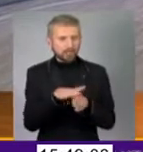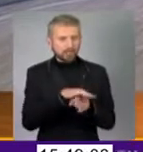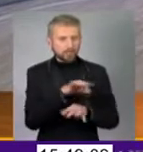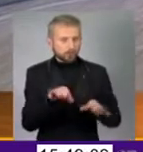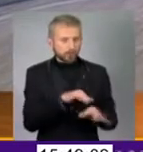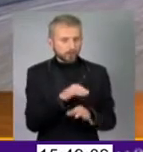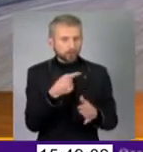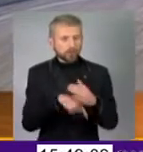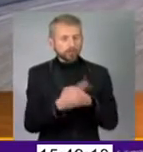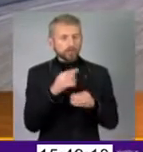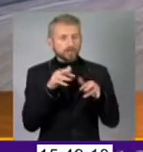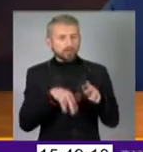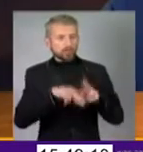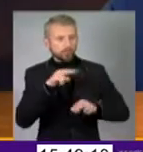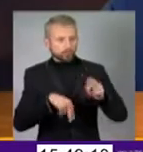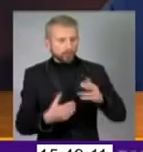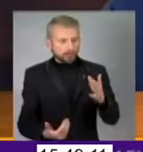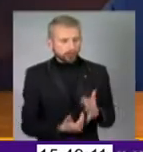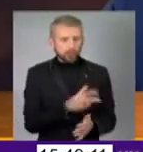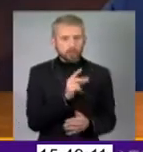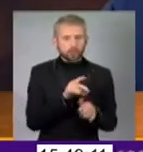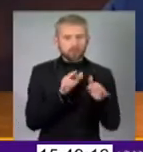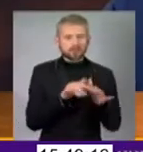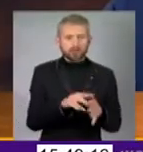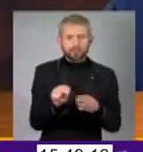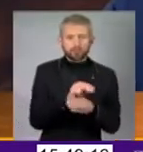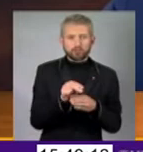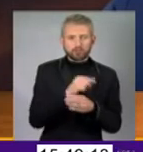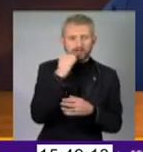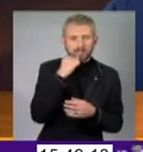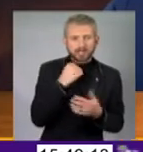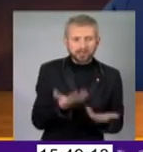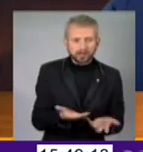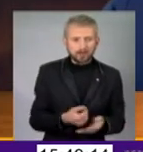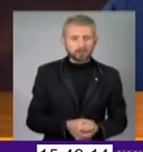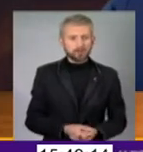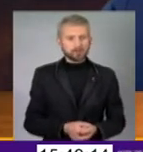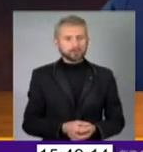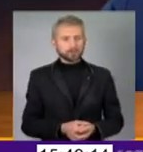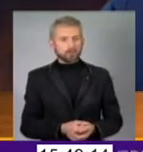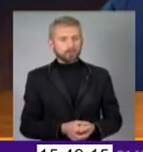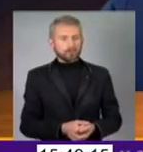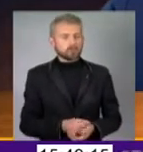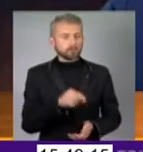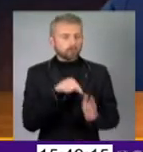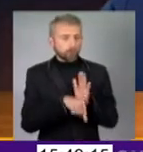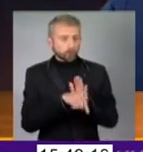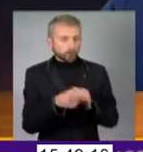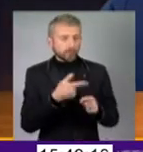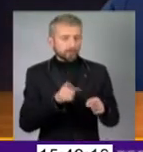що одна справа – побудувати, друга справа – відновити. Так, звичайно, на це набагато такі менше заклади. Часу. Так. І, по суті, цей